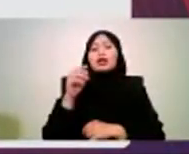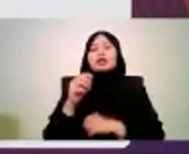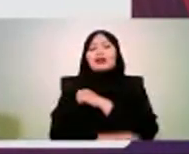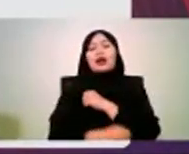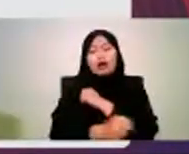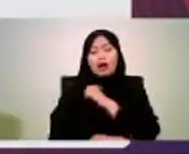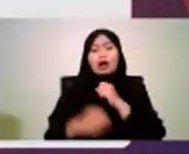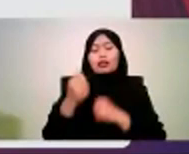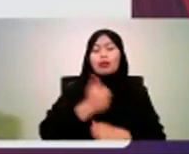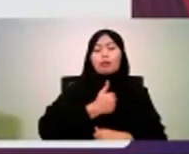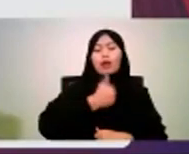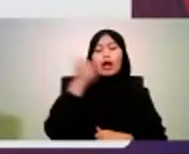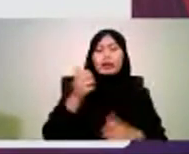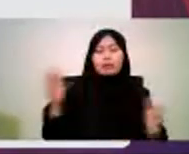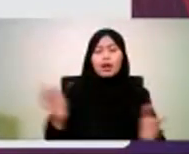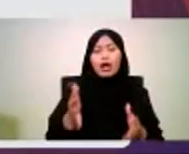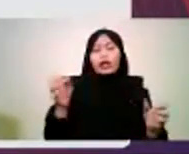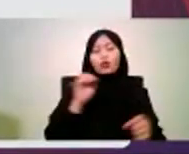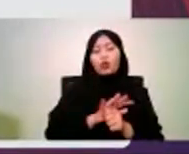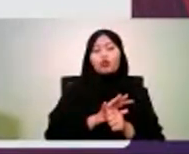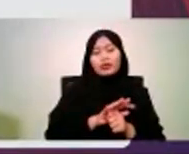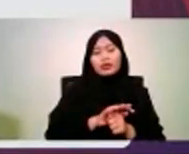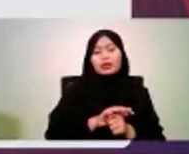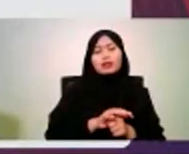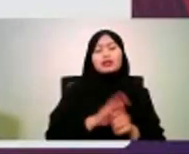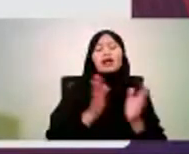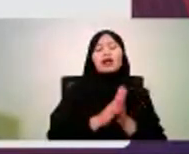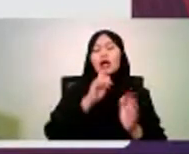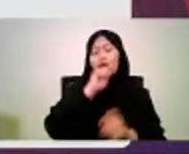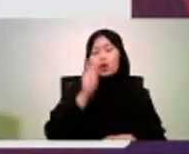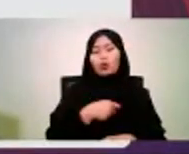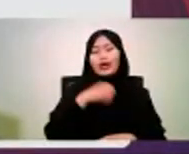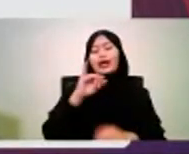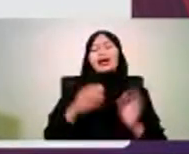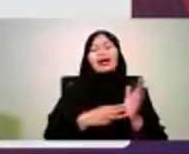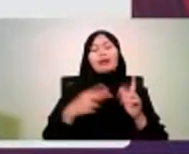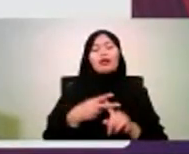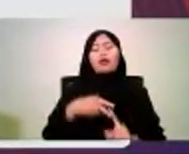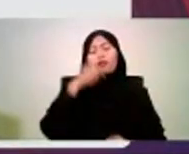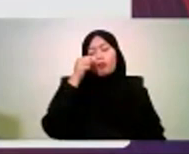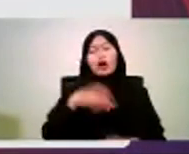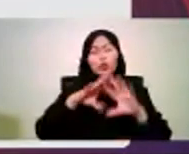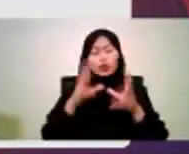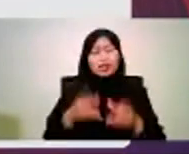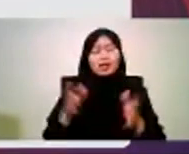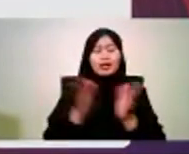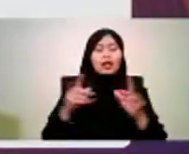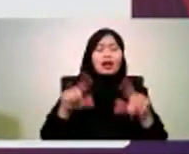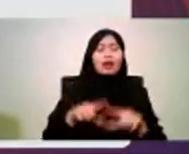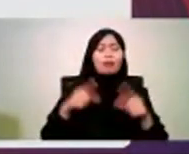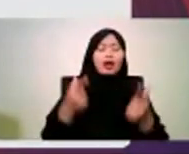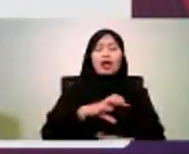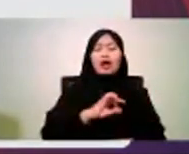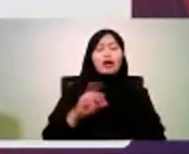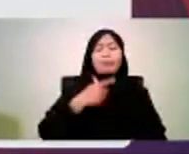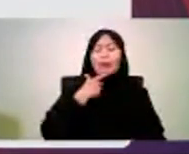terbaik menangani profit dan juga diakui oleh IMF bank dunia maupun lembaga yang lain yang paling